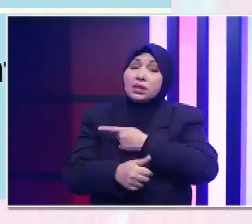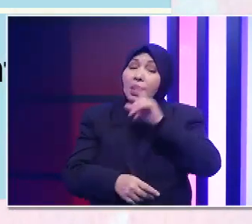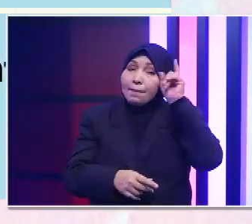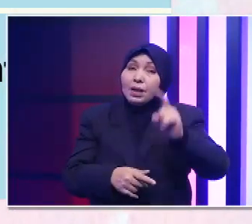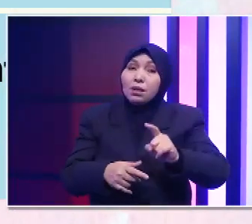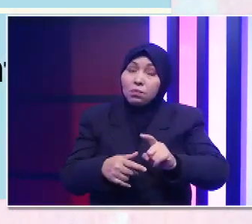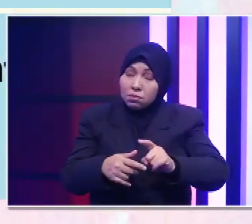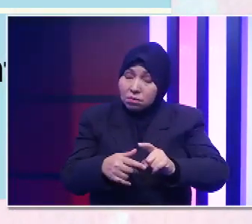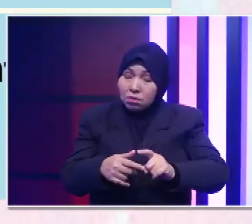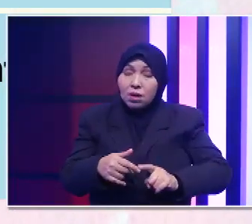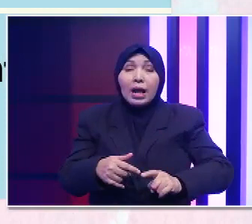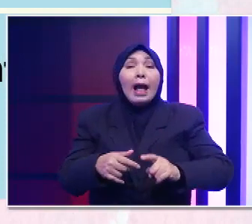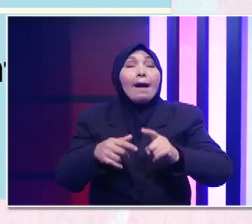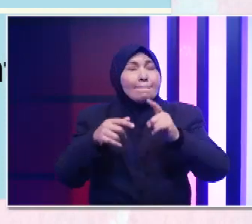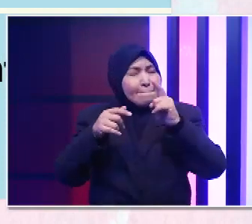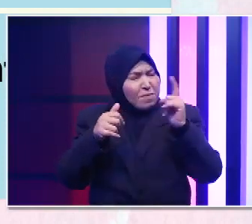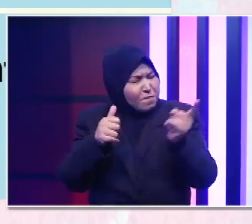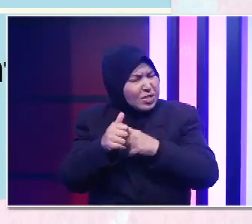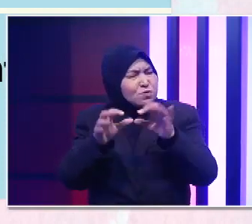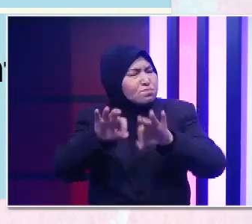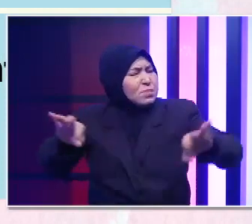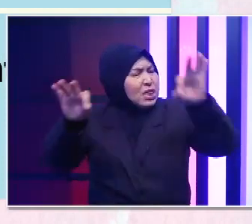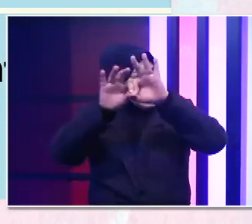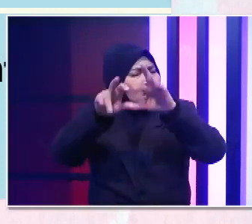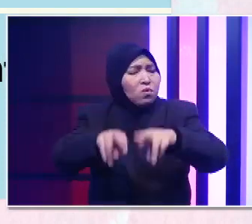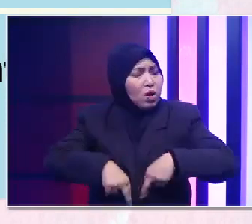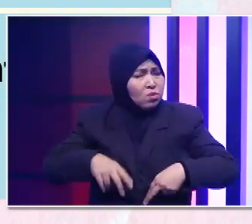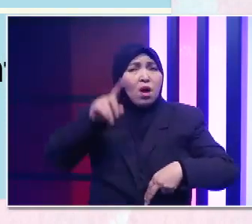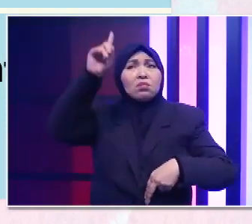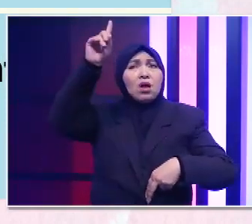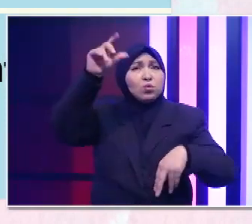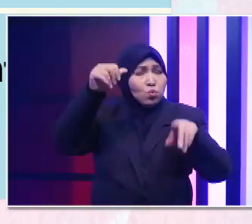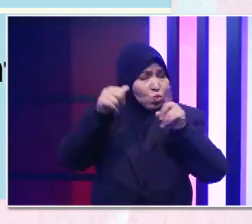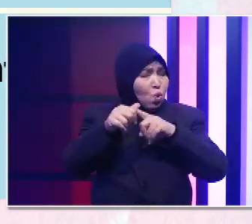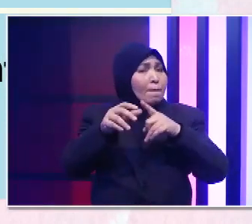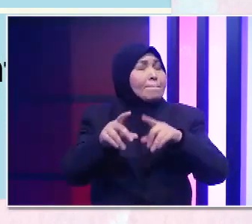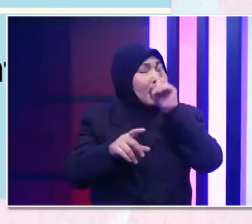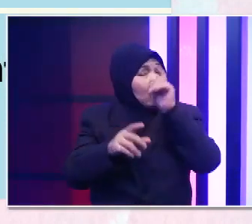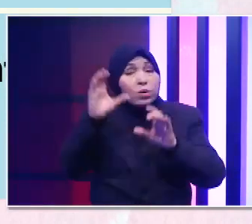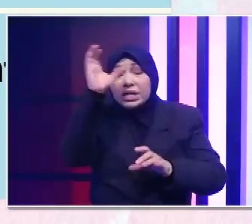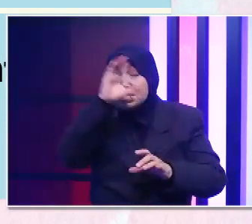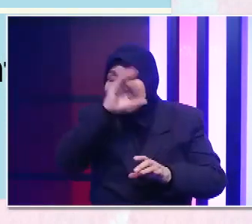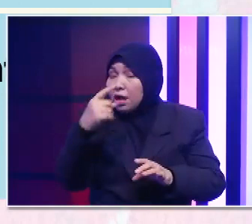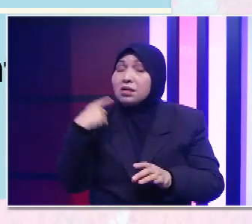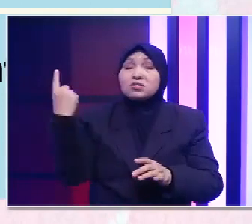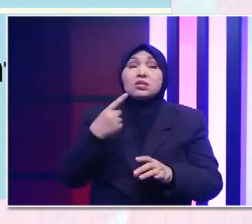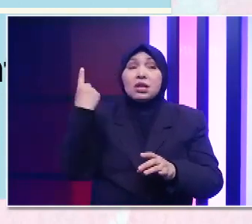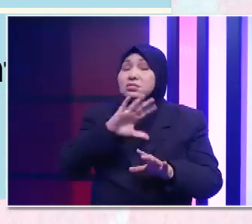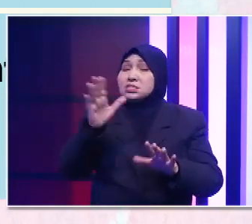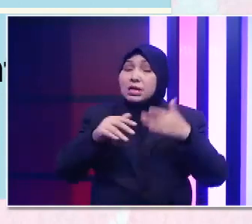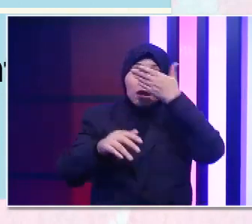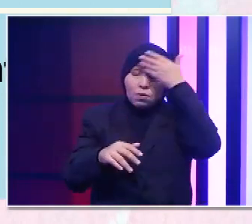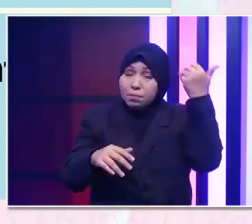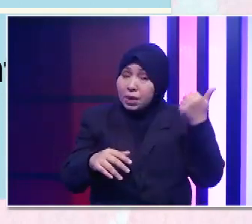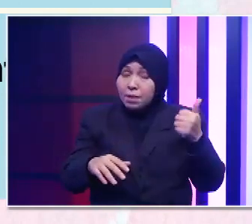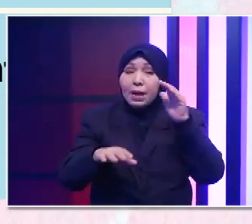mendahulukan keredhaan Allah atas kehendak manusia kareba Allah itu perlu dicari Setia set jangan lupa kepada